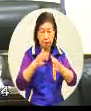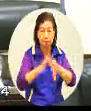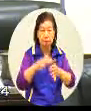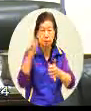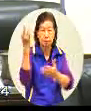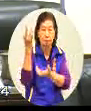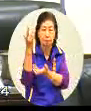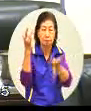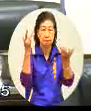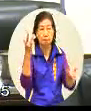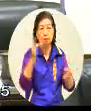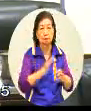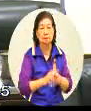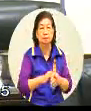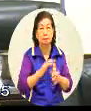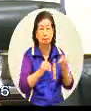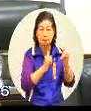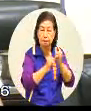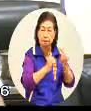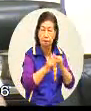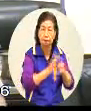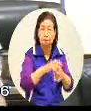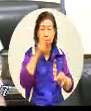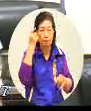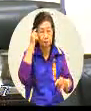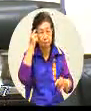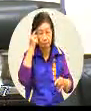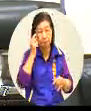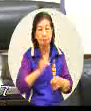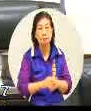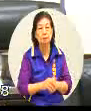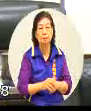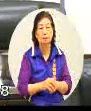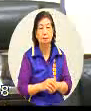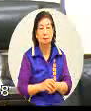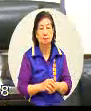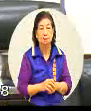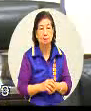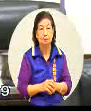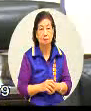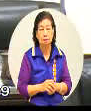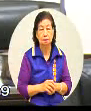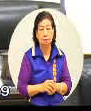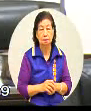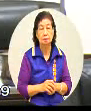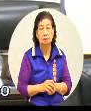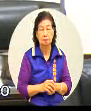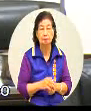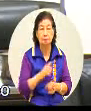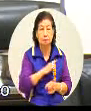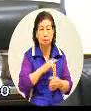系啦，这是民意啦。啊，你家己做一个迄、那个民意调查，你做决定啊。